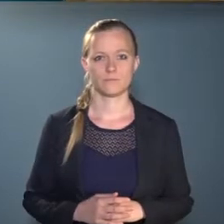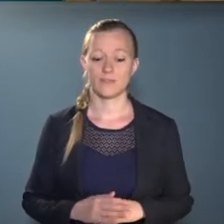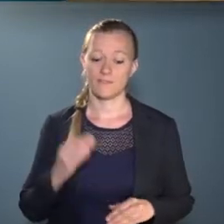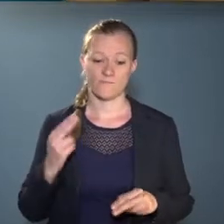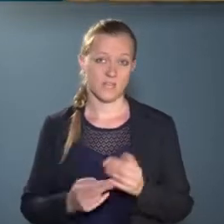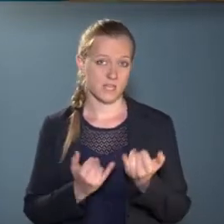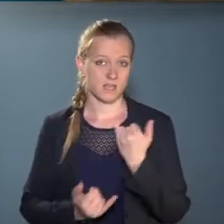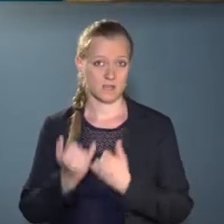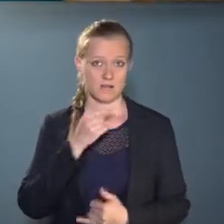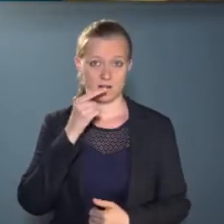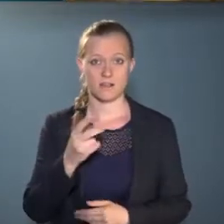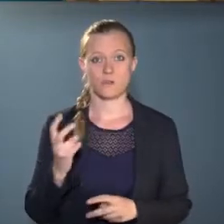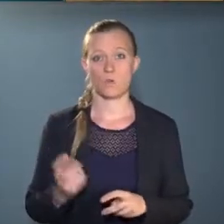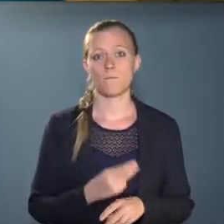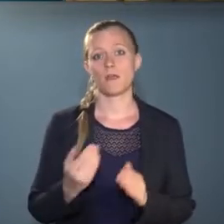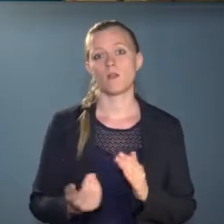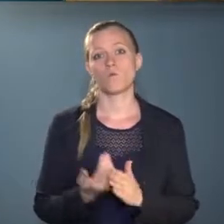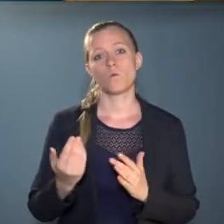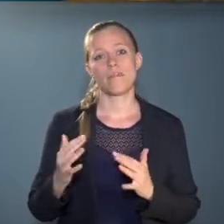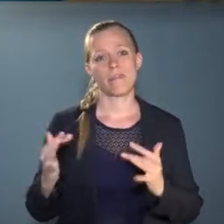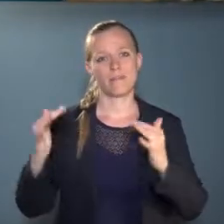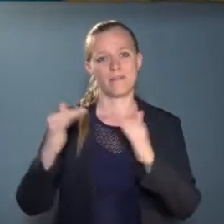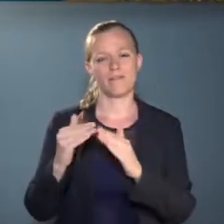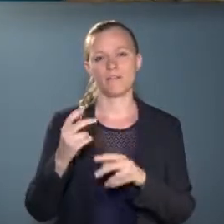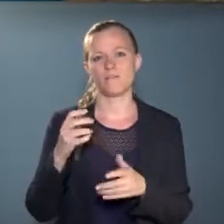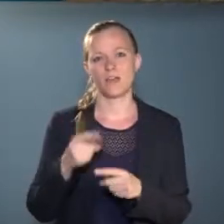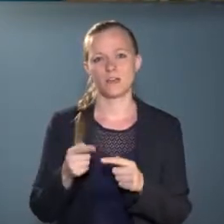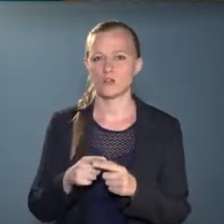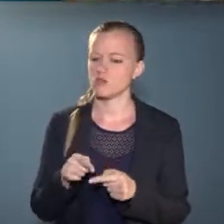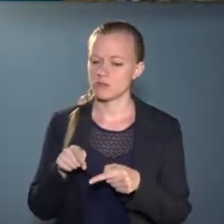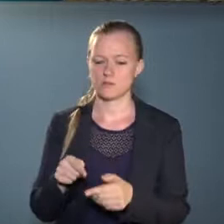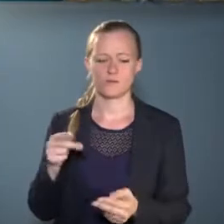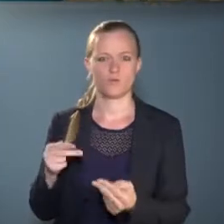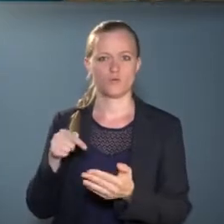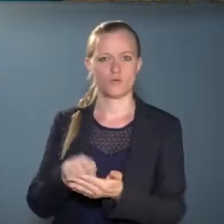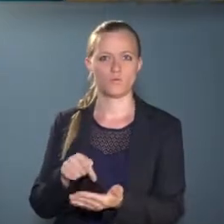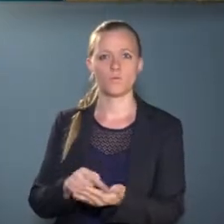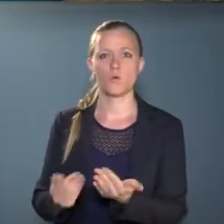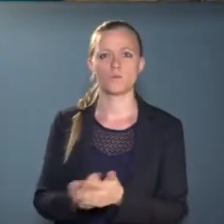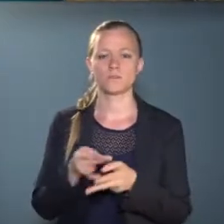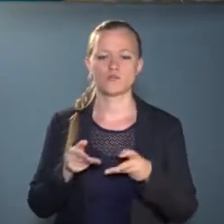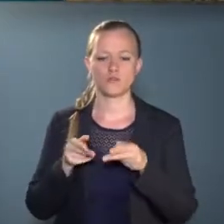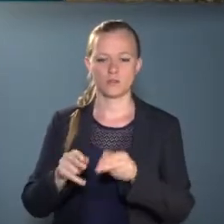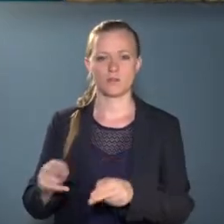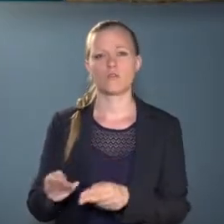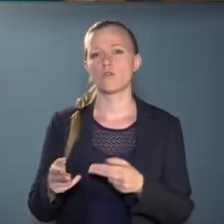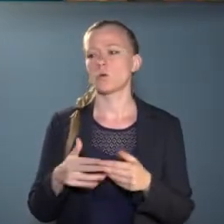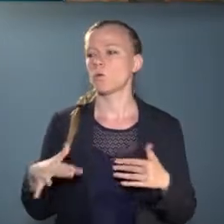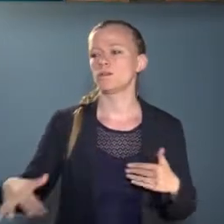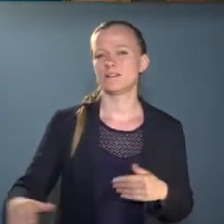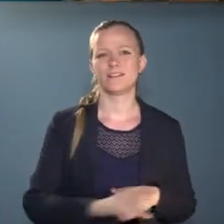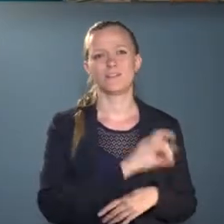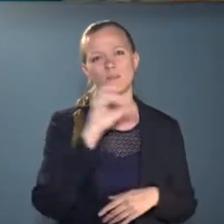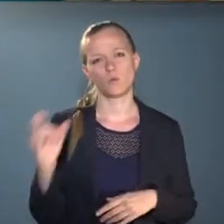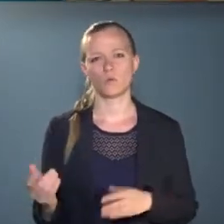Végéhez közeledik Kőbánya Újhegyen a városrész ütőerének számító újhegyi sétány és a környék évek óta tartó